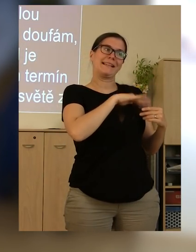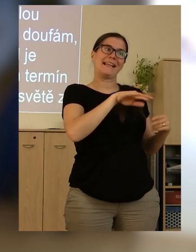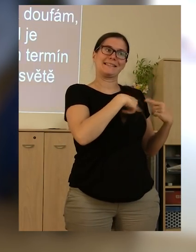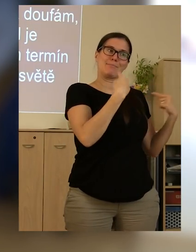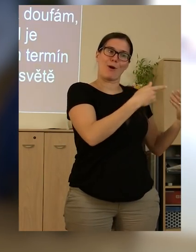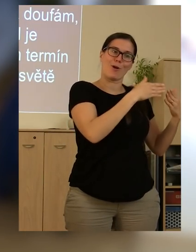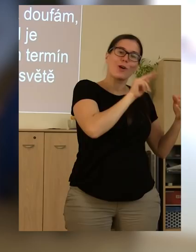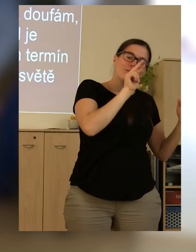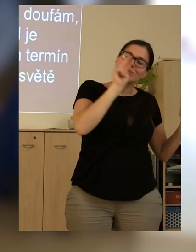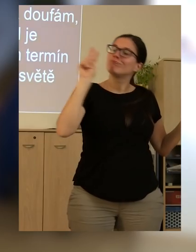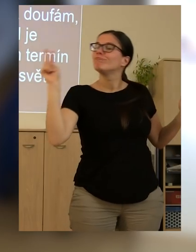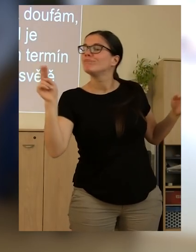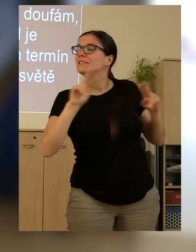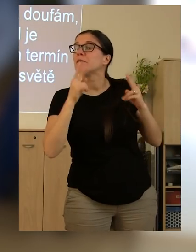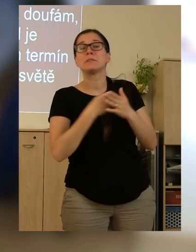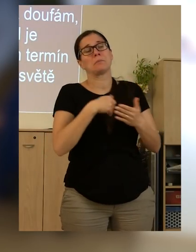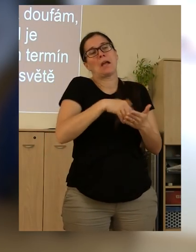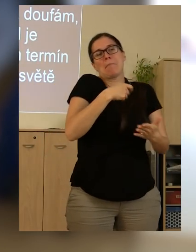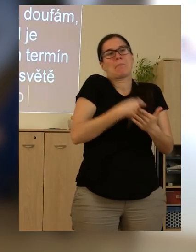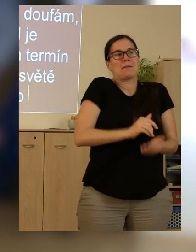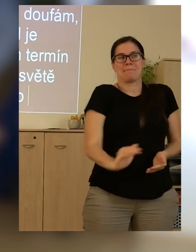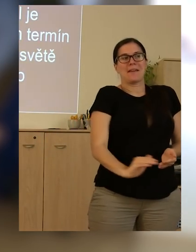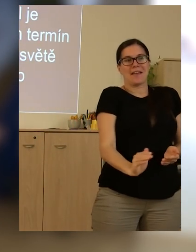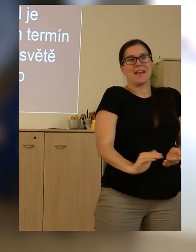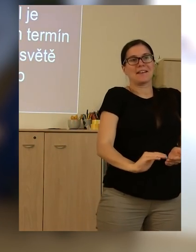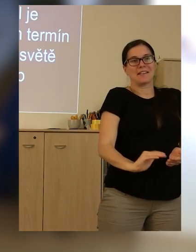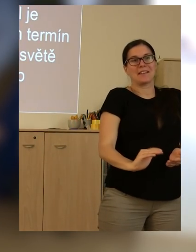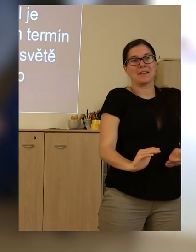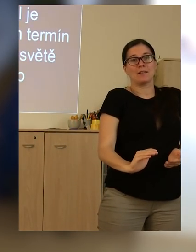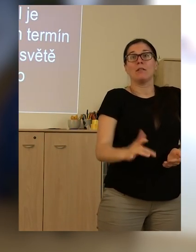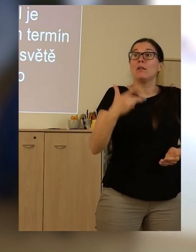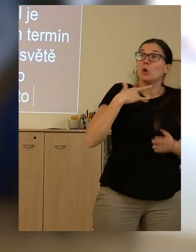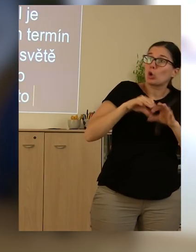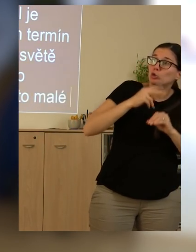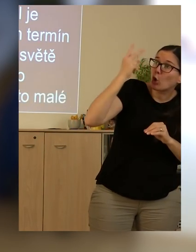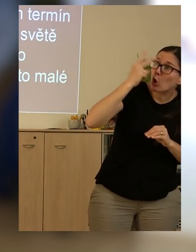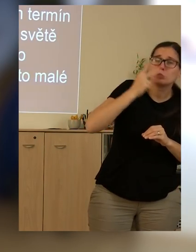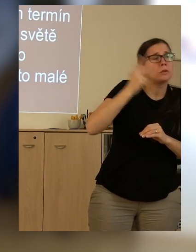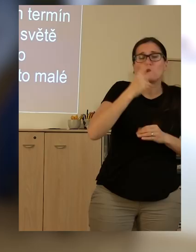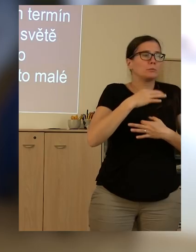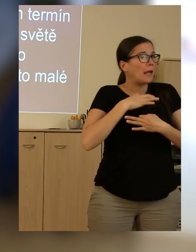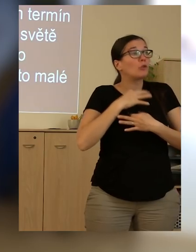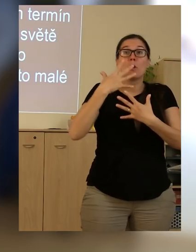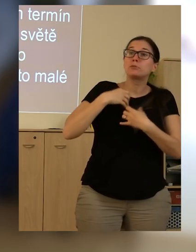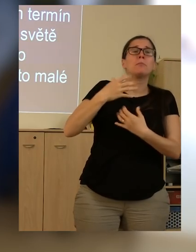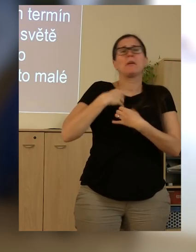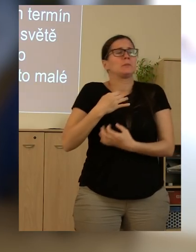to znamená, že jsem furt to malý dítě, který je pochopený, nepochopený, přijmutý, nepřijmutý,